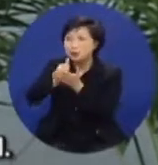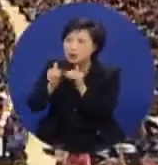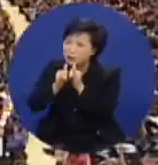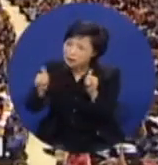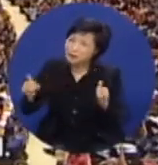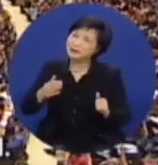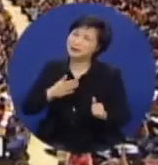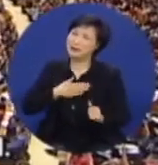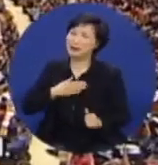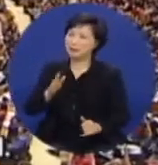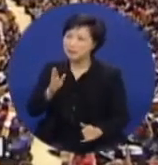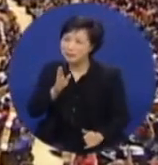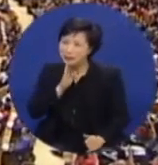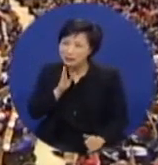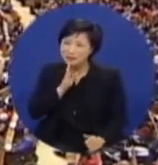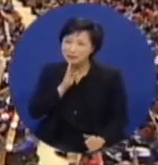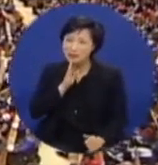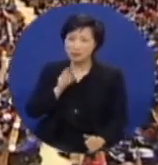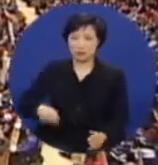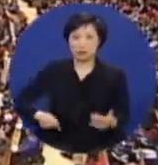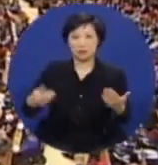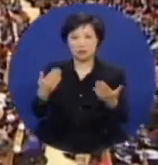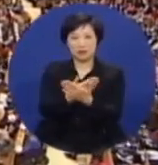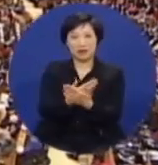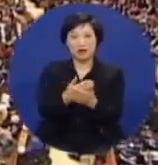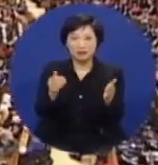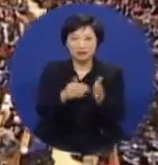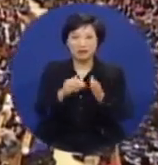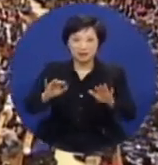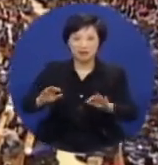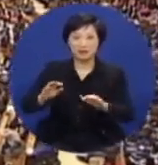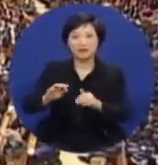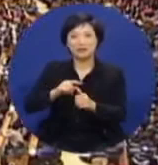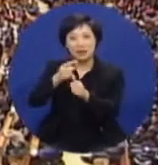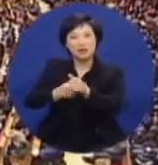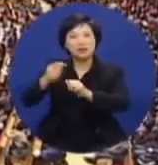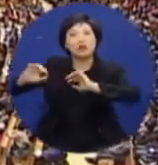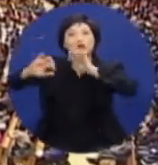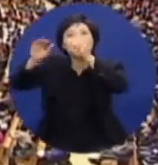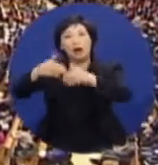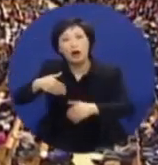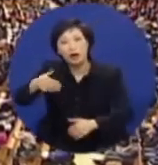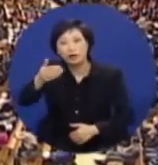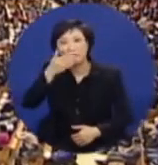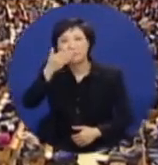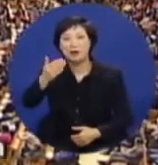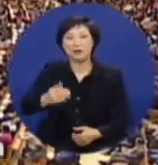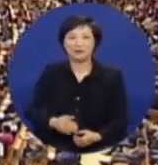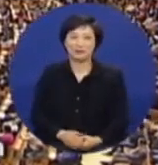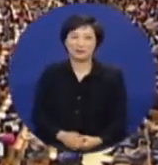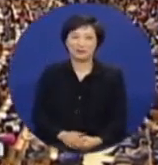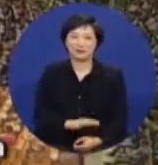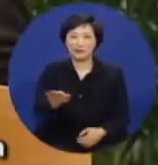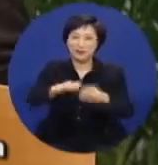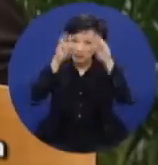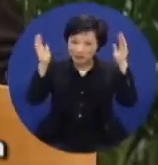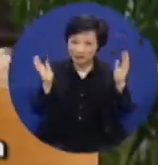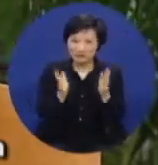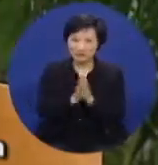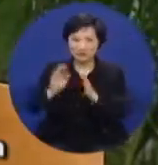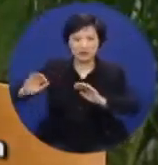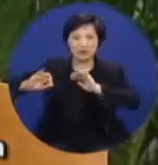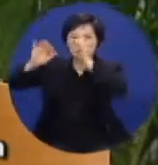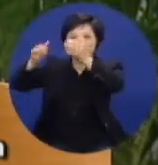야 아 왜 개 마라 만찬도 깐다 이 말입니다 5 우리 모두 충